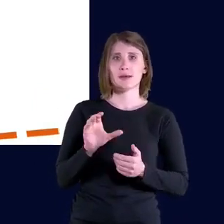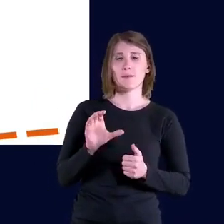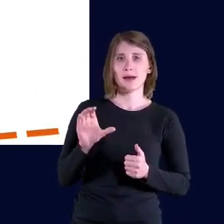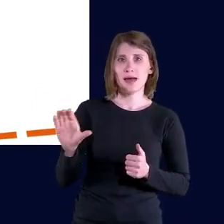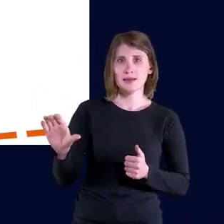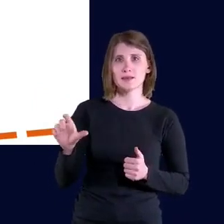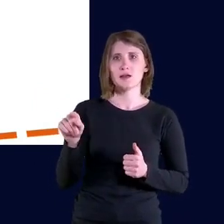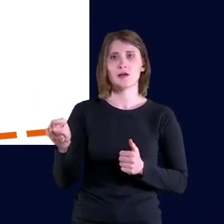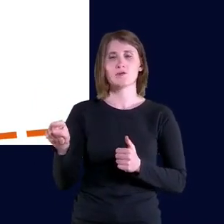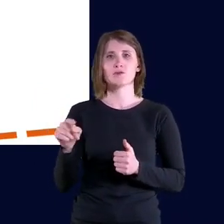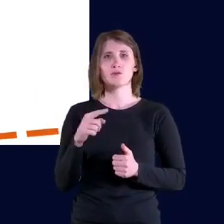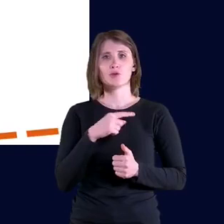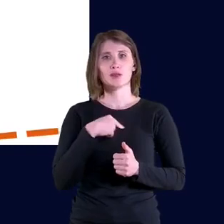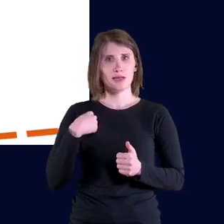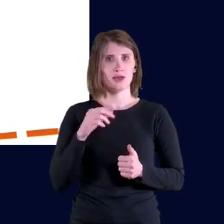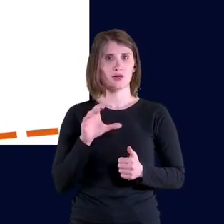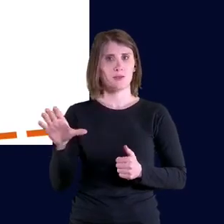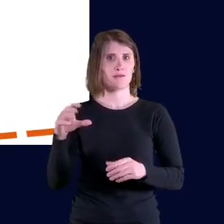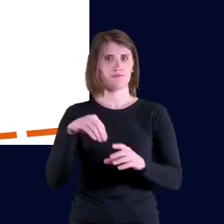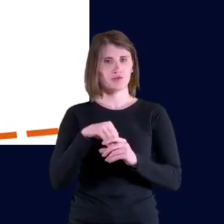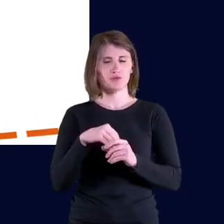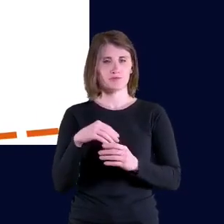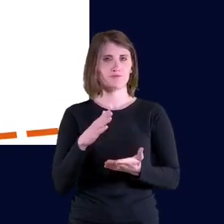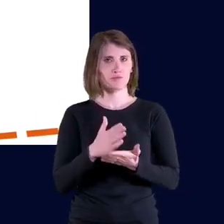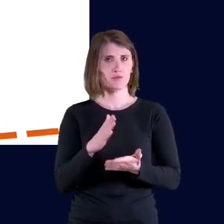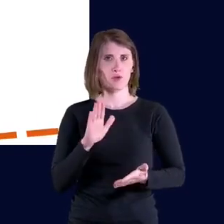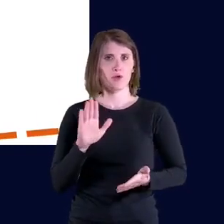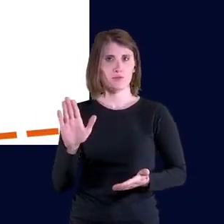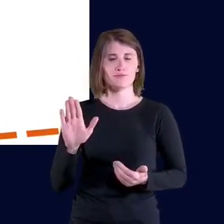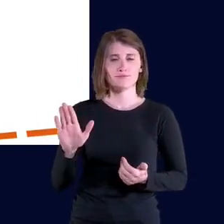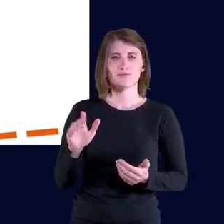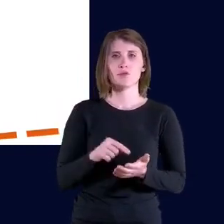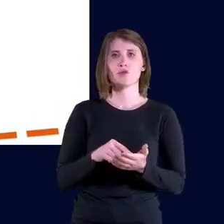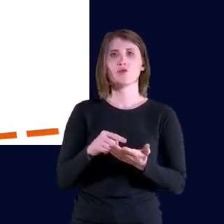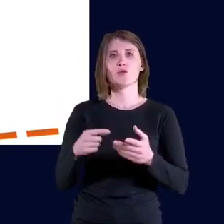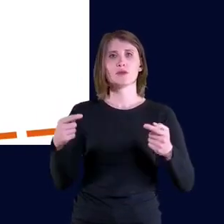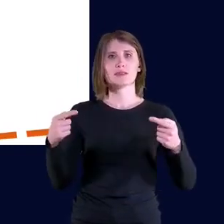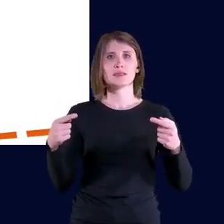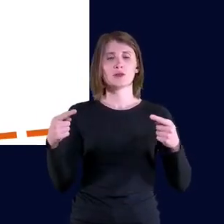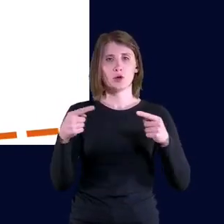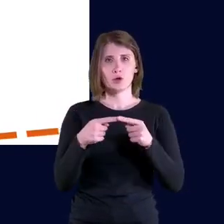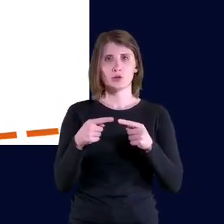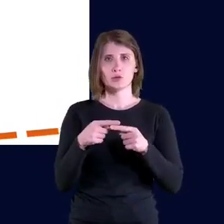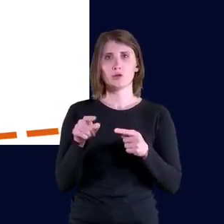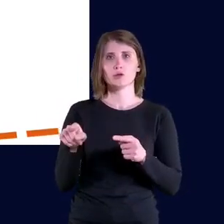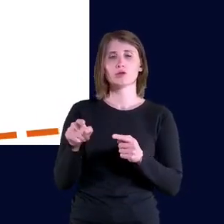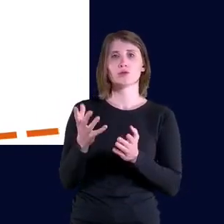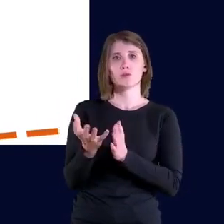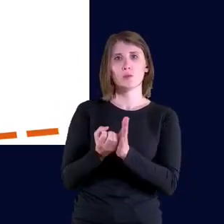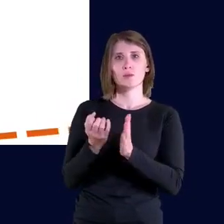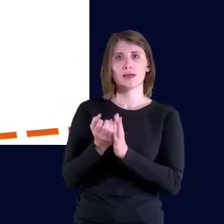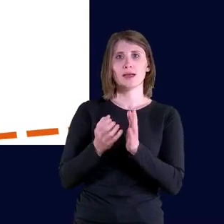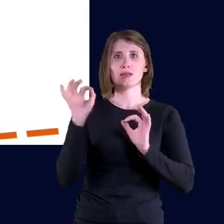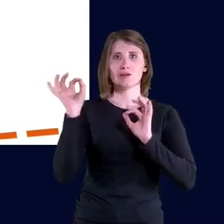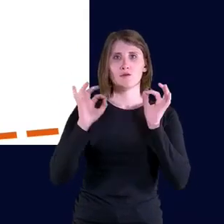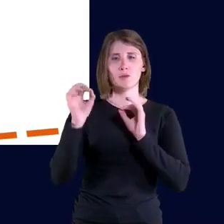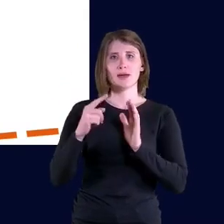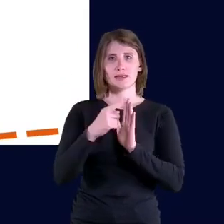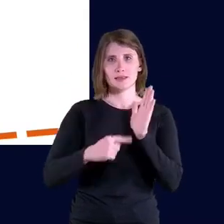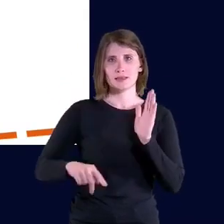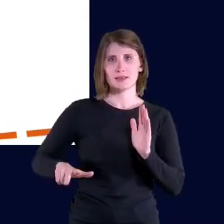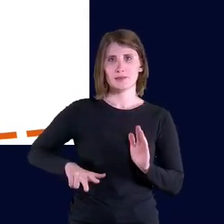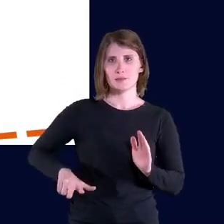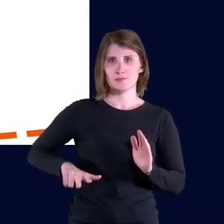wyróżniający czyli zgodność i pobieranie informacji z listy ministerialnej Sączu